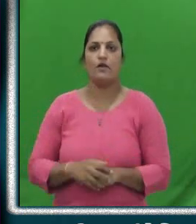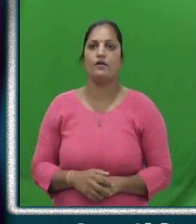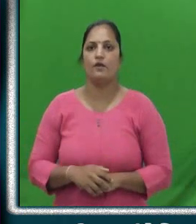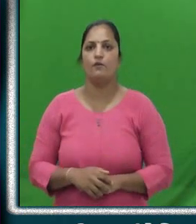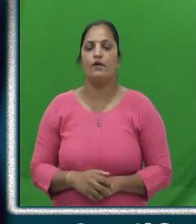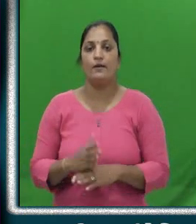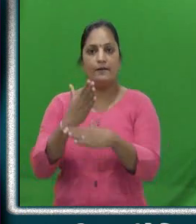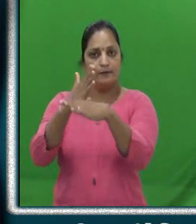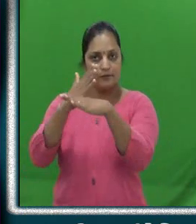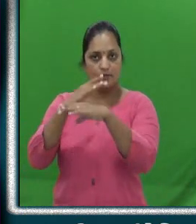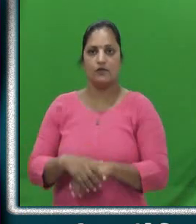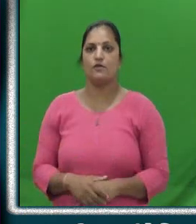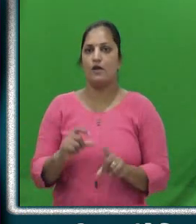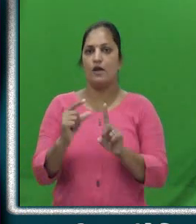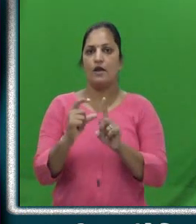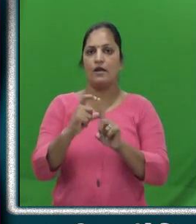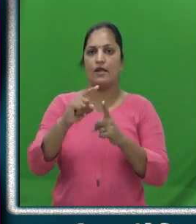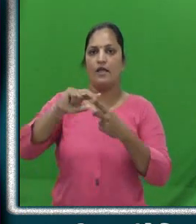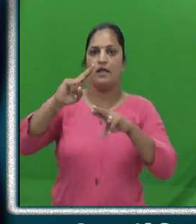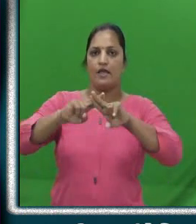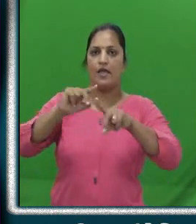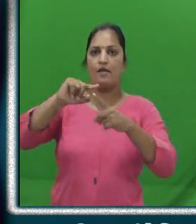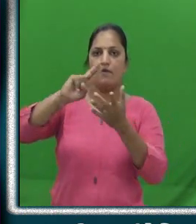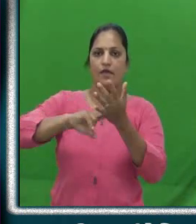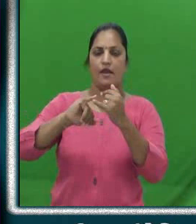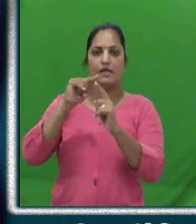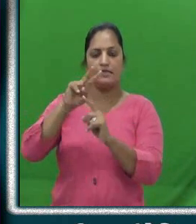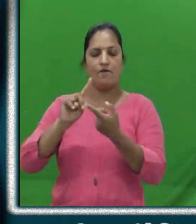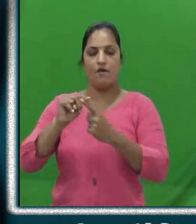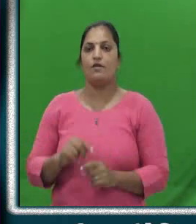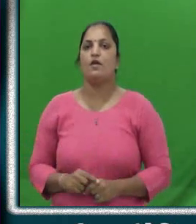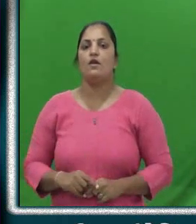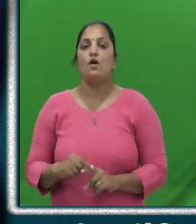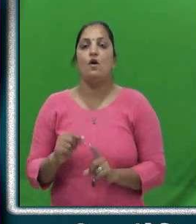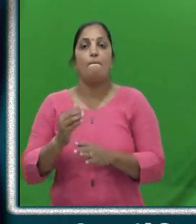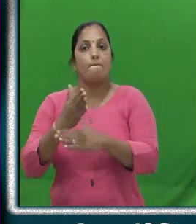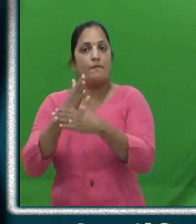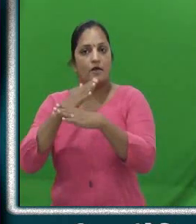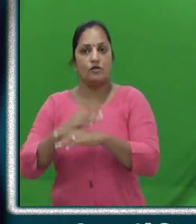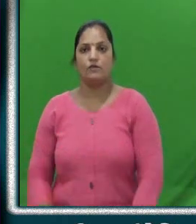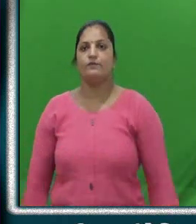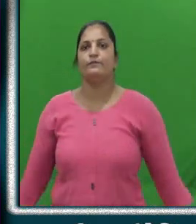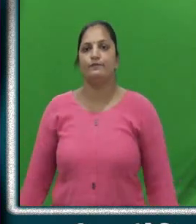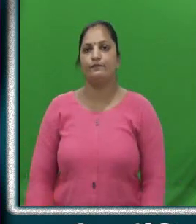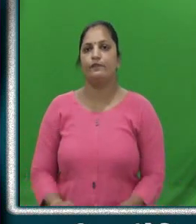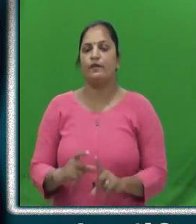प्रोटेक्टिव प्रोटेक्टिव एनो वर्ब थाय प्रोटेक्ट टू प्रोटेक्ट एटले रक्षण